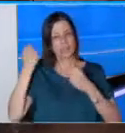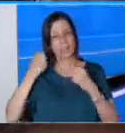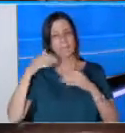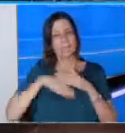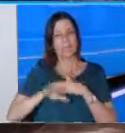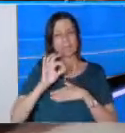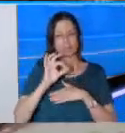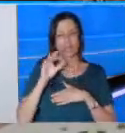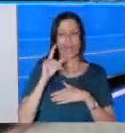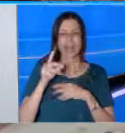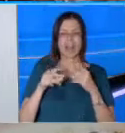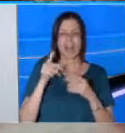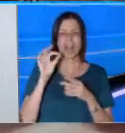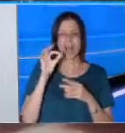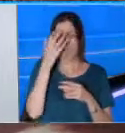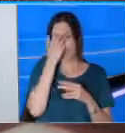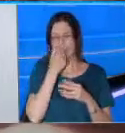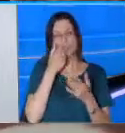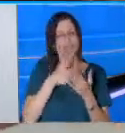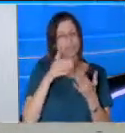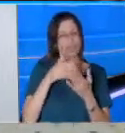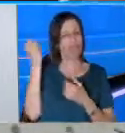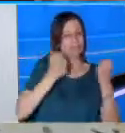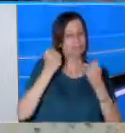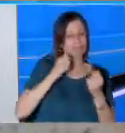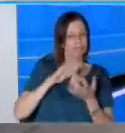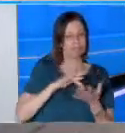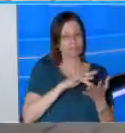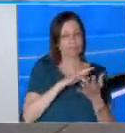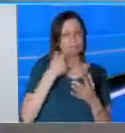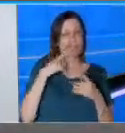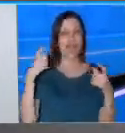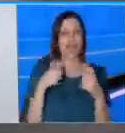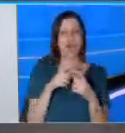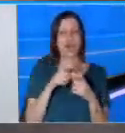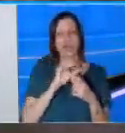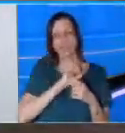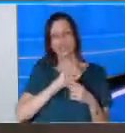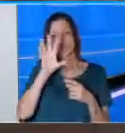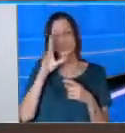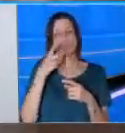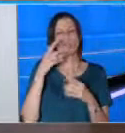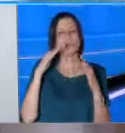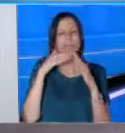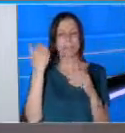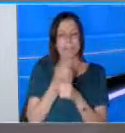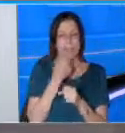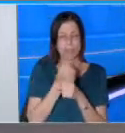חמאס, והמשיכה במהלך היום לתקוף עוד כל מיני יעדים, כמו חוליות שיגור נונטט ובתי פעילים